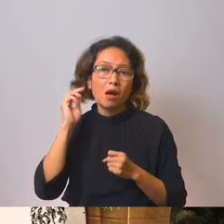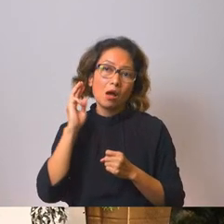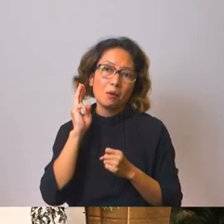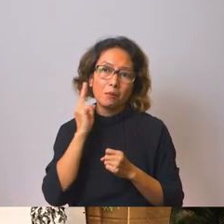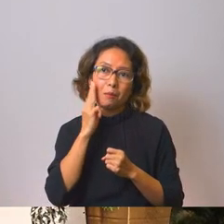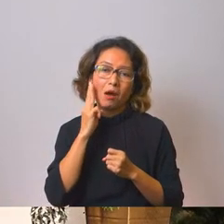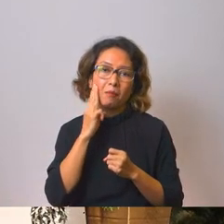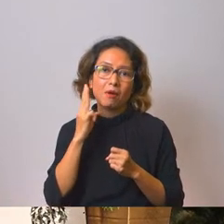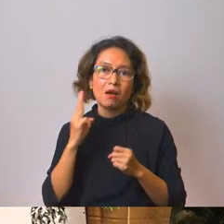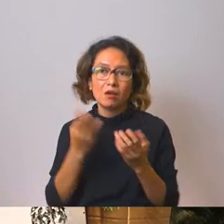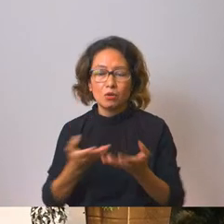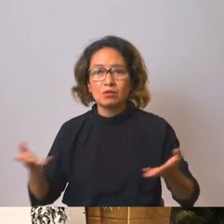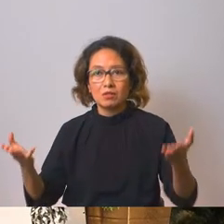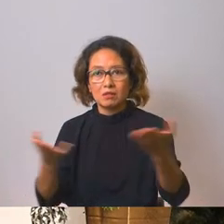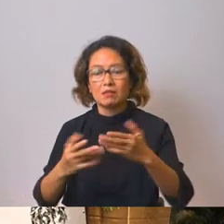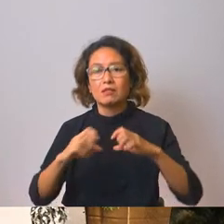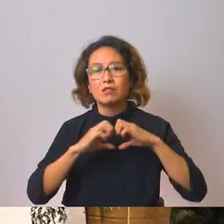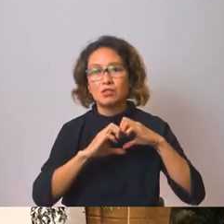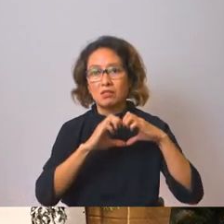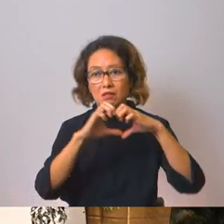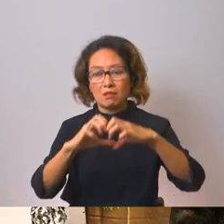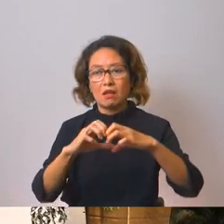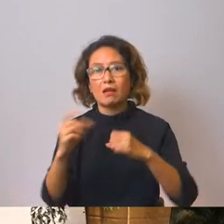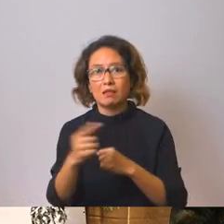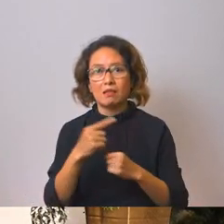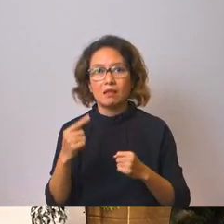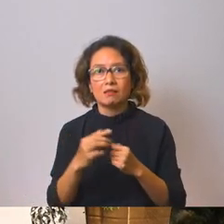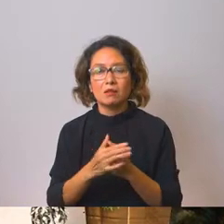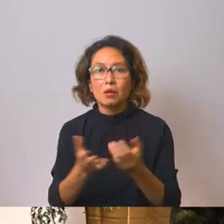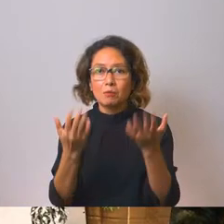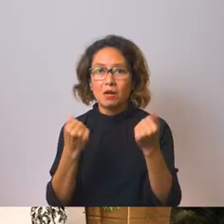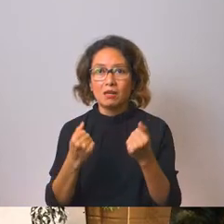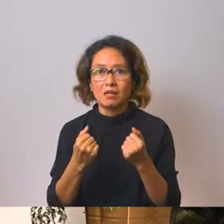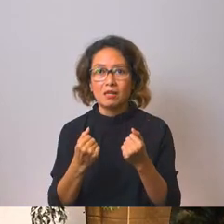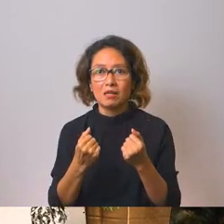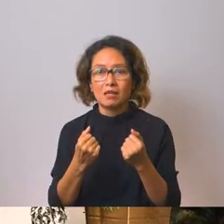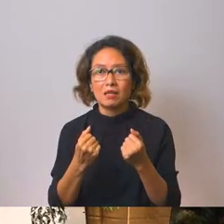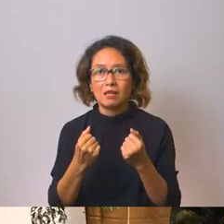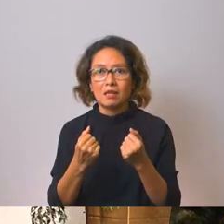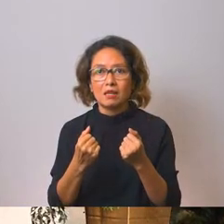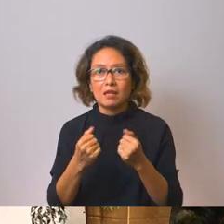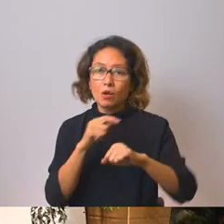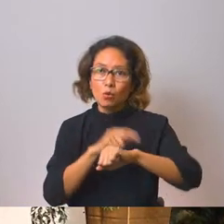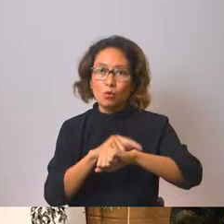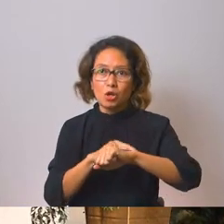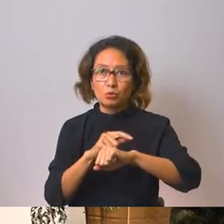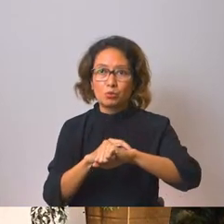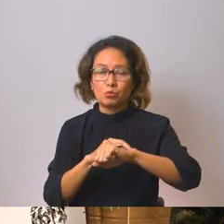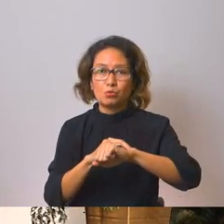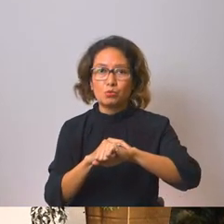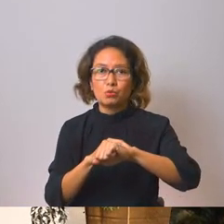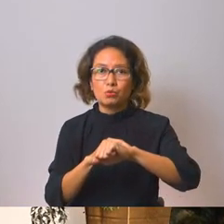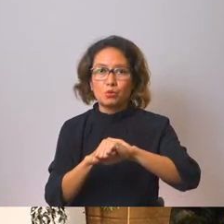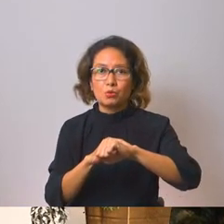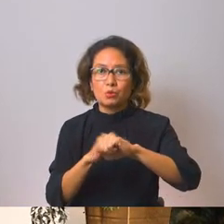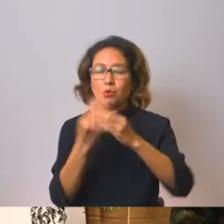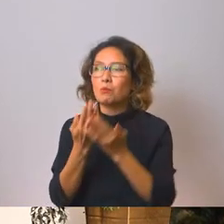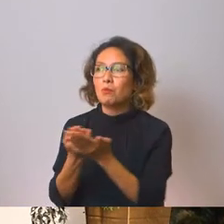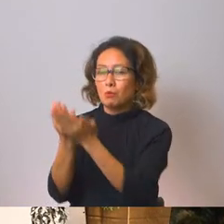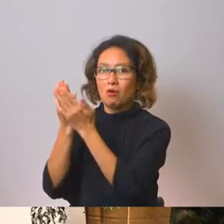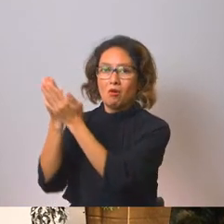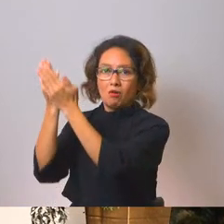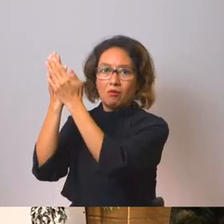yang sangat mencintai kita. Mari kita ambil waktu sejenak untuk memohon pengampunan-Nya.